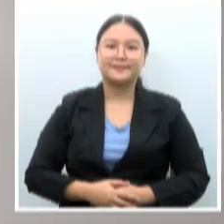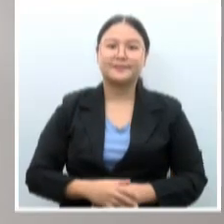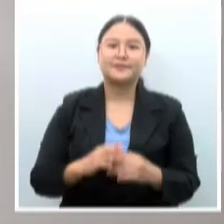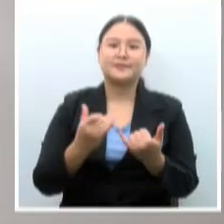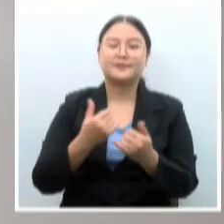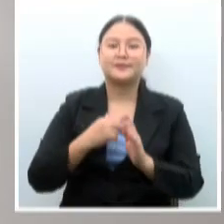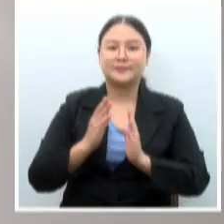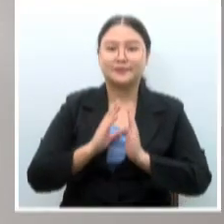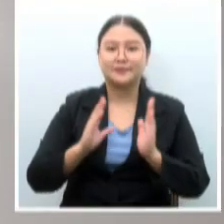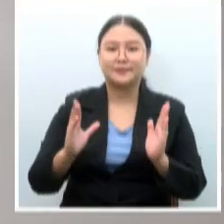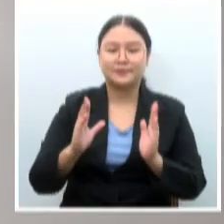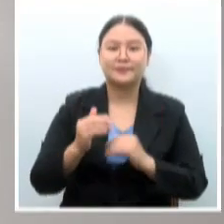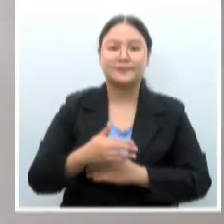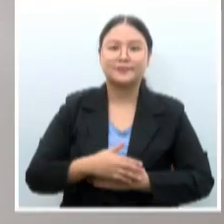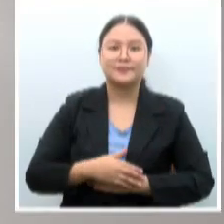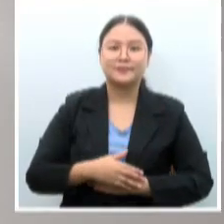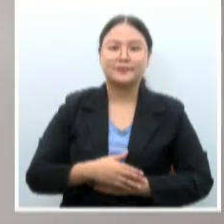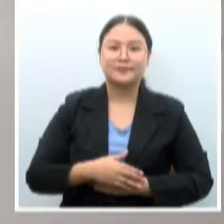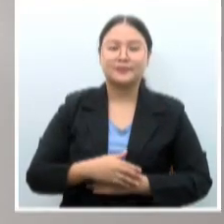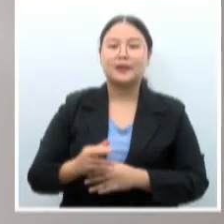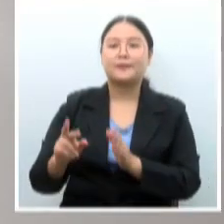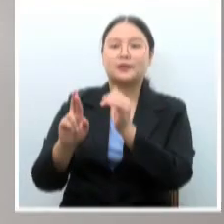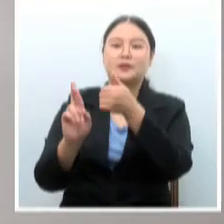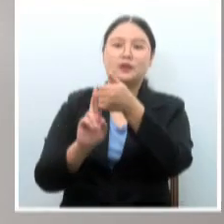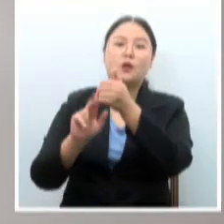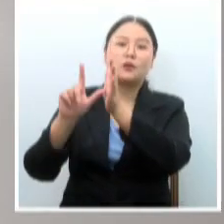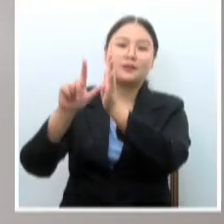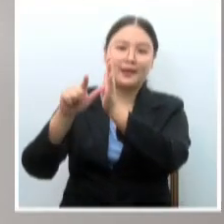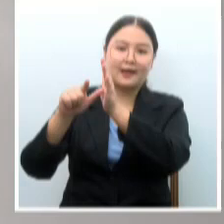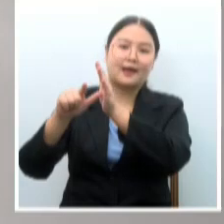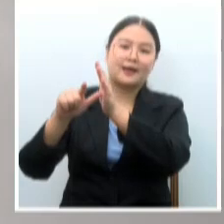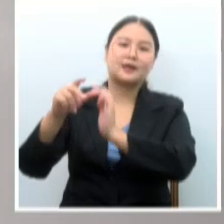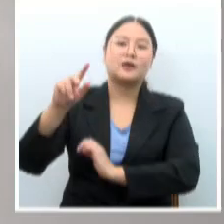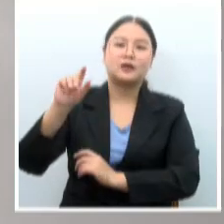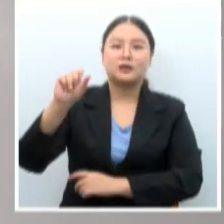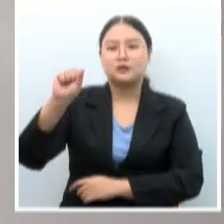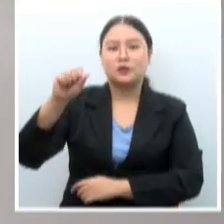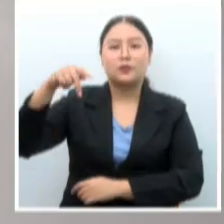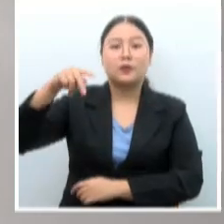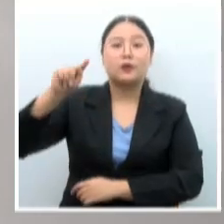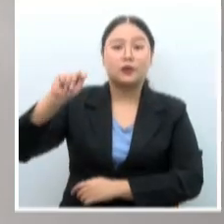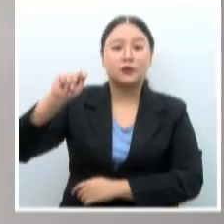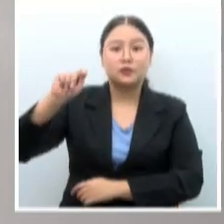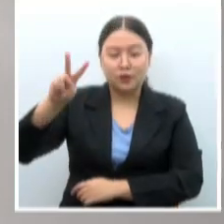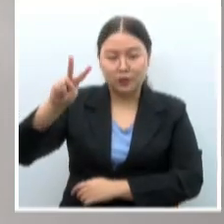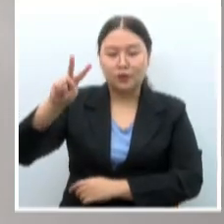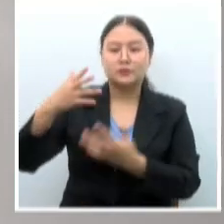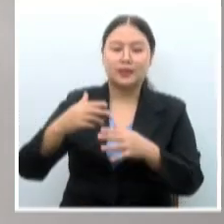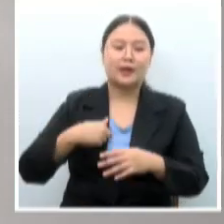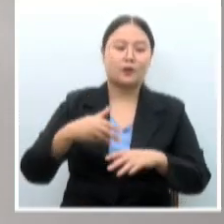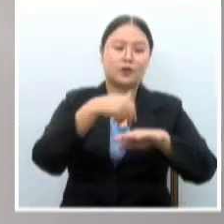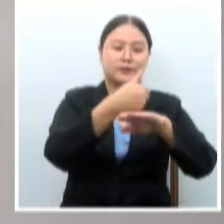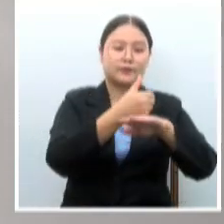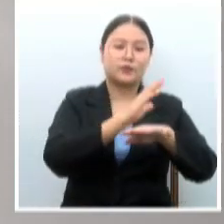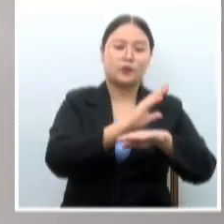านดร.เกตทิพย์สุภวณิชนะคะท่านรองเลขาธิการคณะกรรมการการศึกษาขั้นพื้นฐานนะคะรวมไปถึงท่านคณบดีมหาวิทยาลัยมหิดลด้วยรว